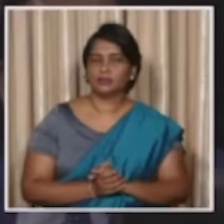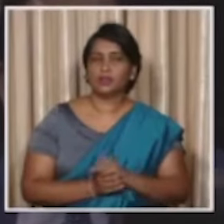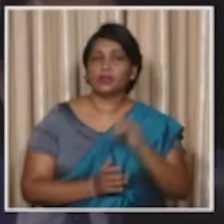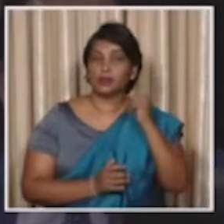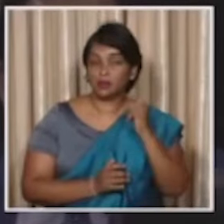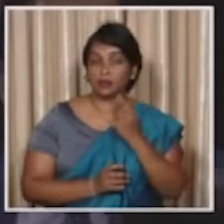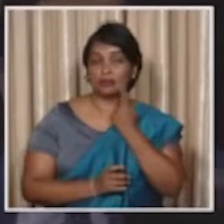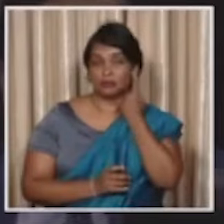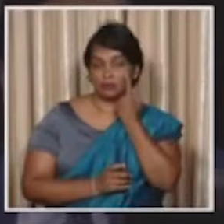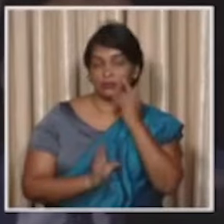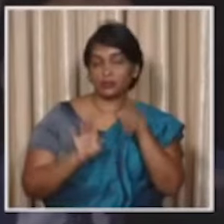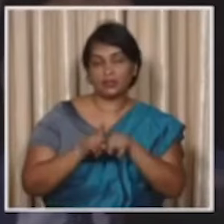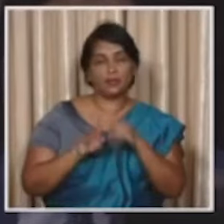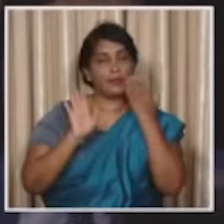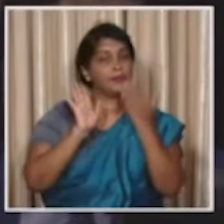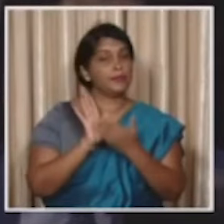සමහරුම උගත්තු කියලා පෙන්නන